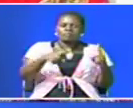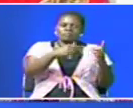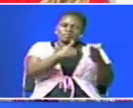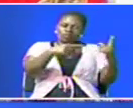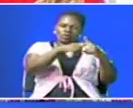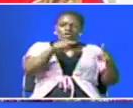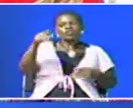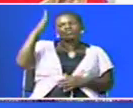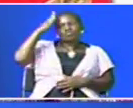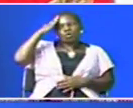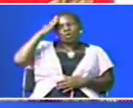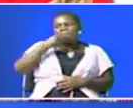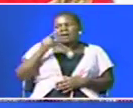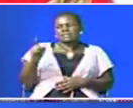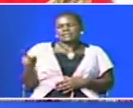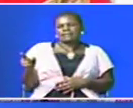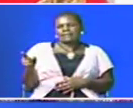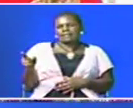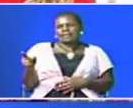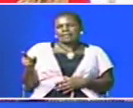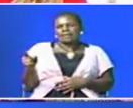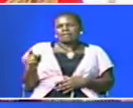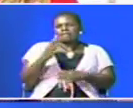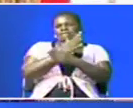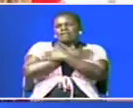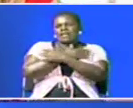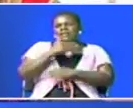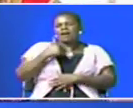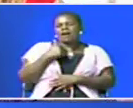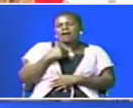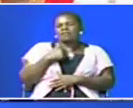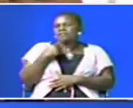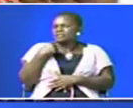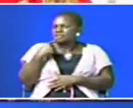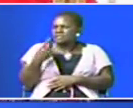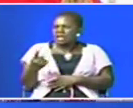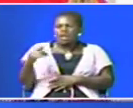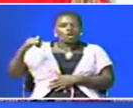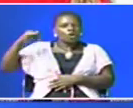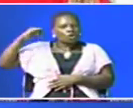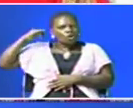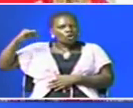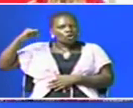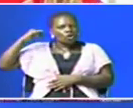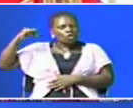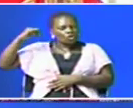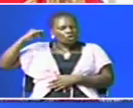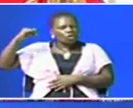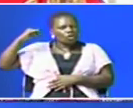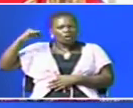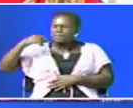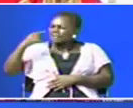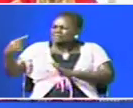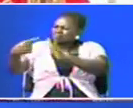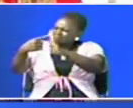Maana kinajua huyu babu alikuwa na rafiki yake, kama ile rafiki yake alikuwa akimwambia ampigia simu, ampigia simu akimwambia